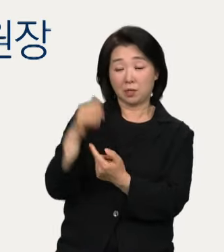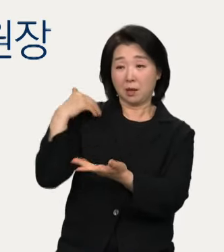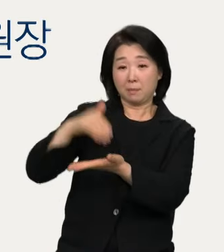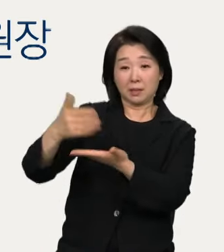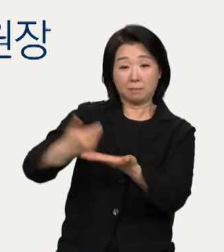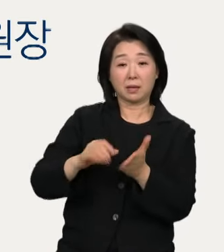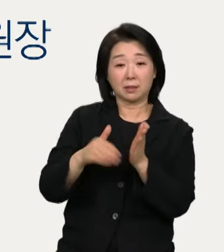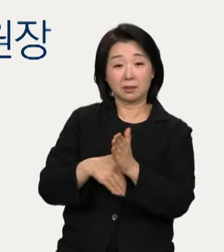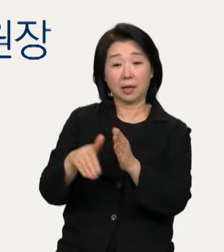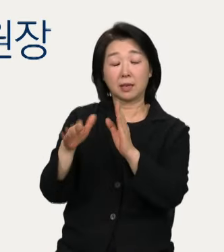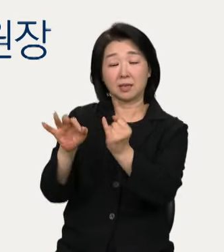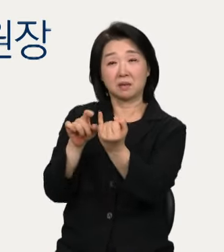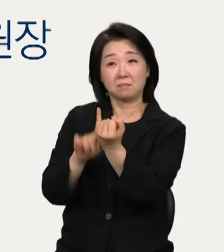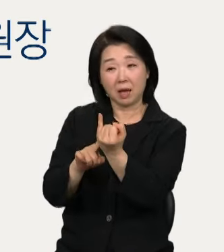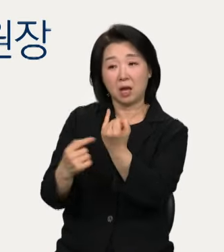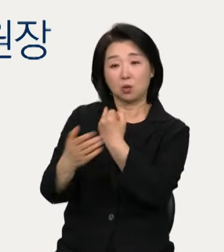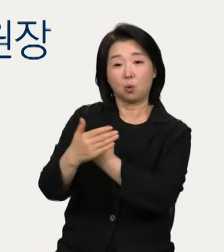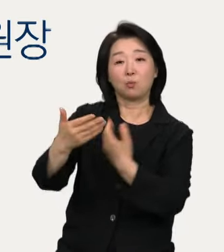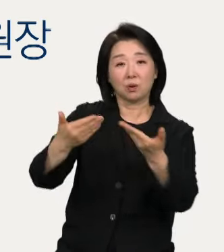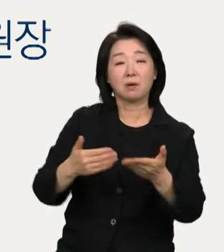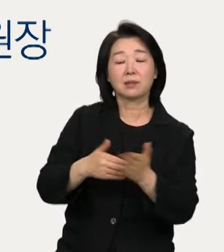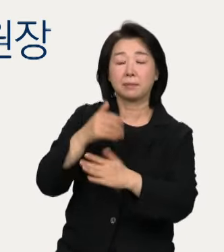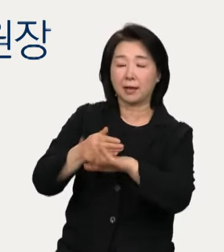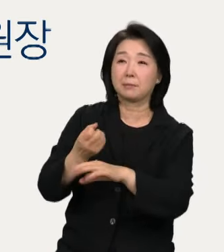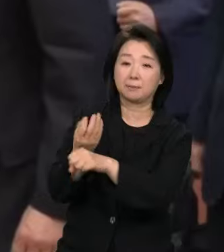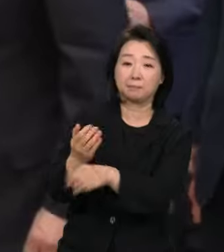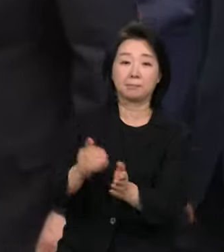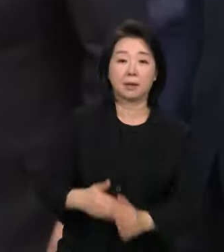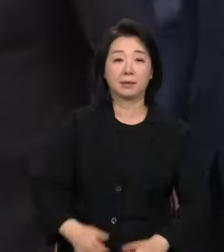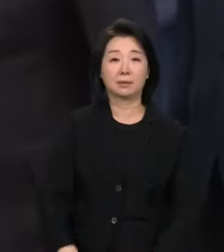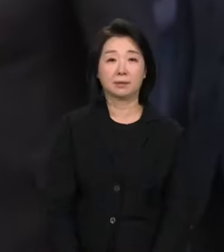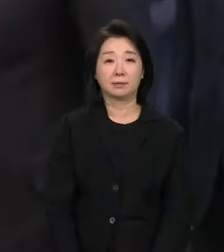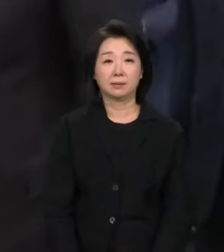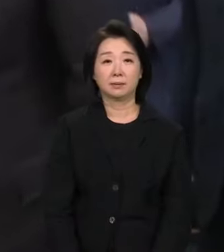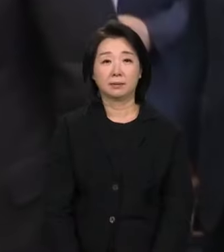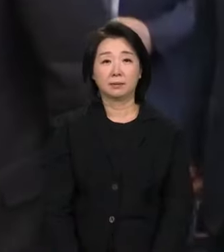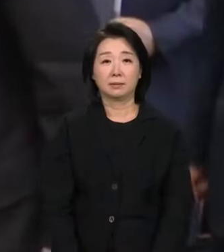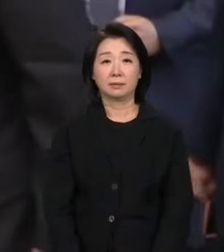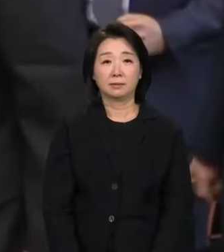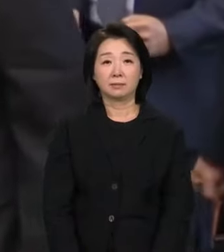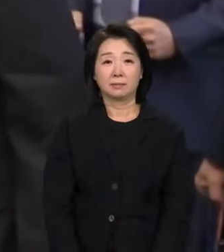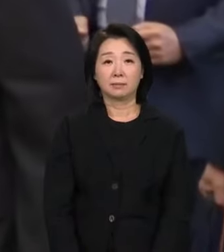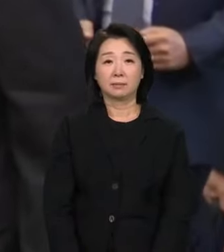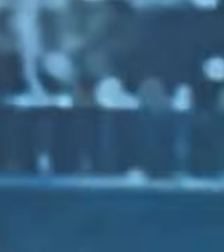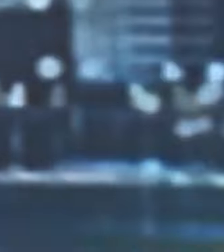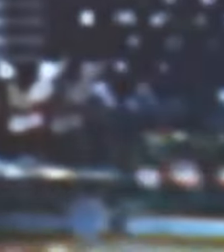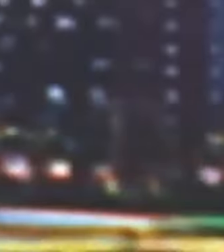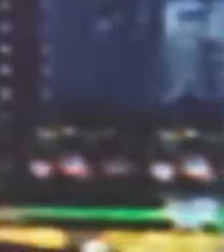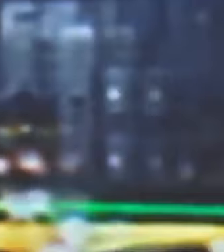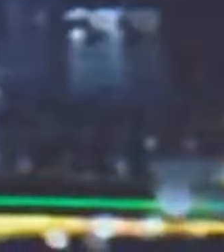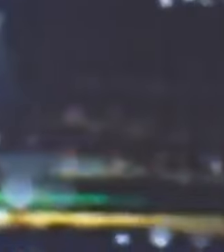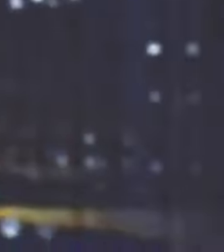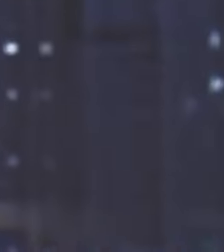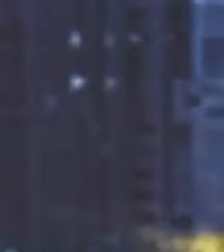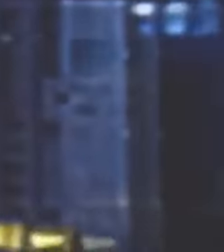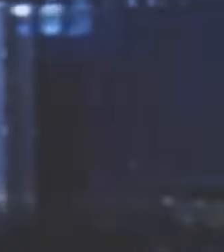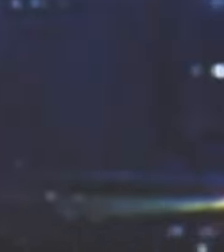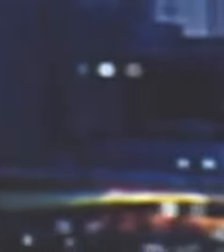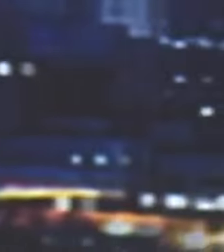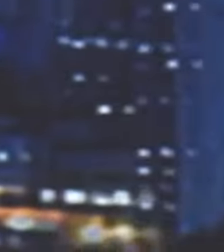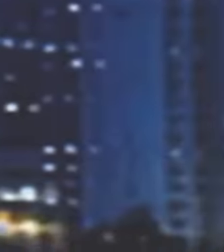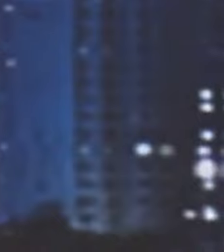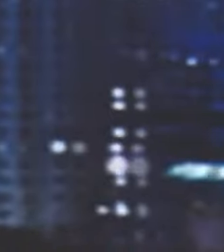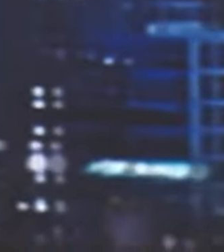김건희 여사가 큰 역할을 해줬다며 감사의 뜻을 전했습니다 jtbc 강연입니다 jtbc